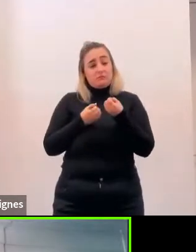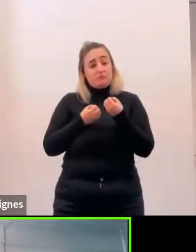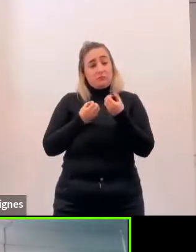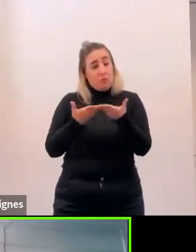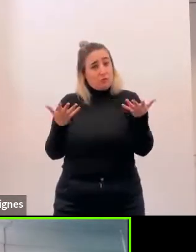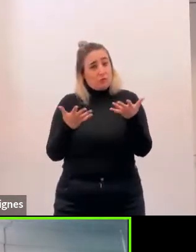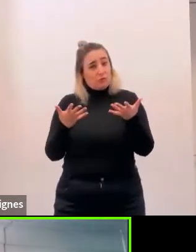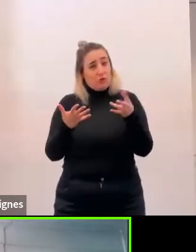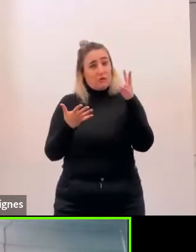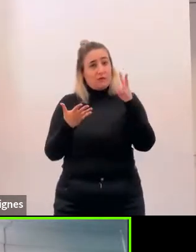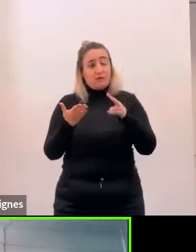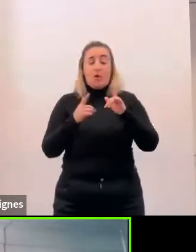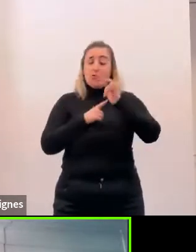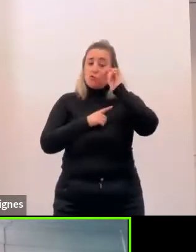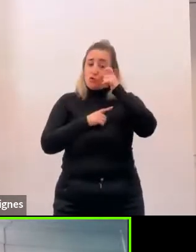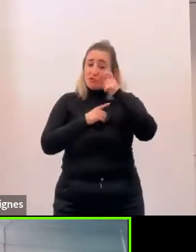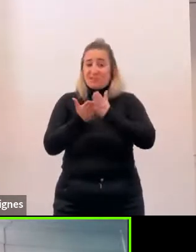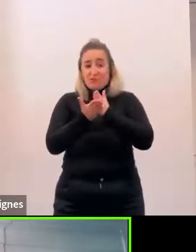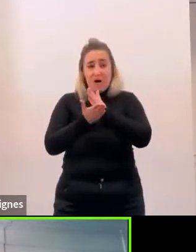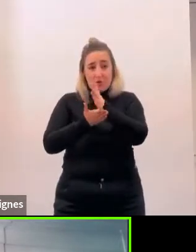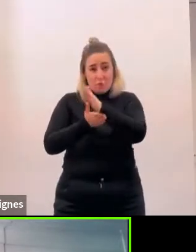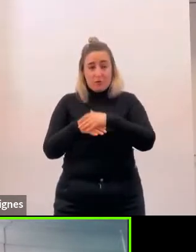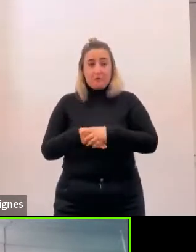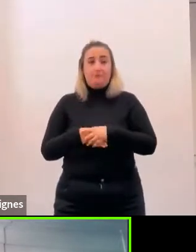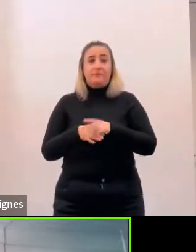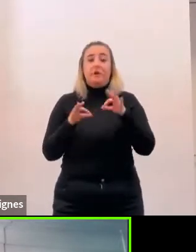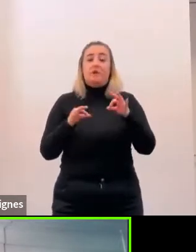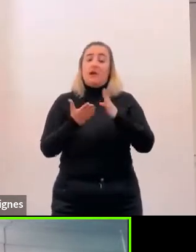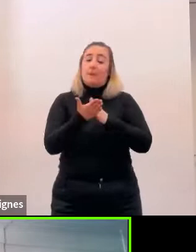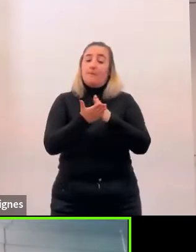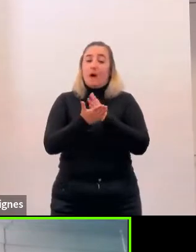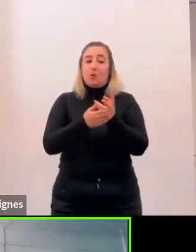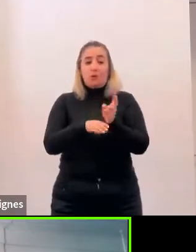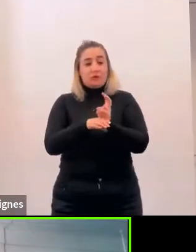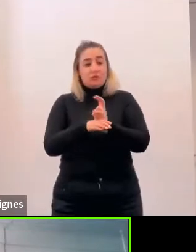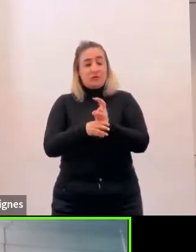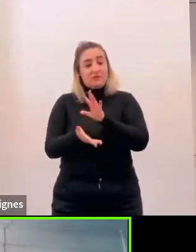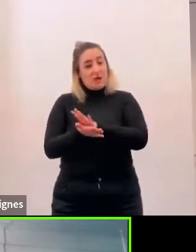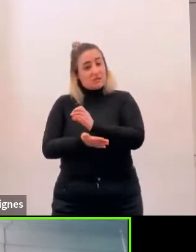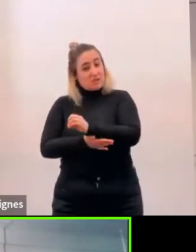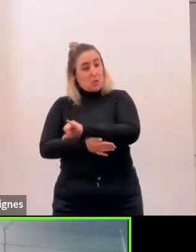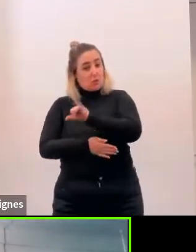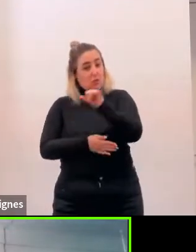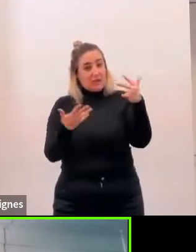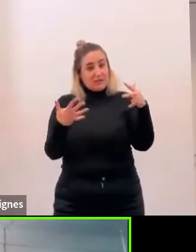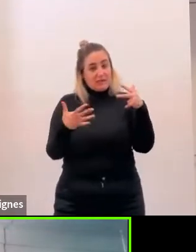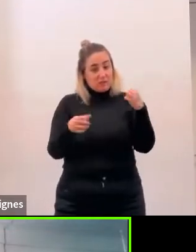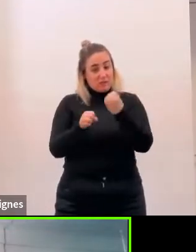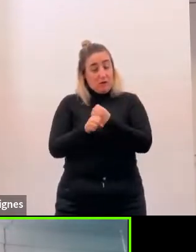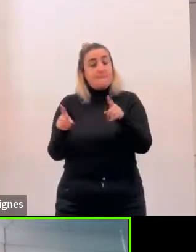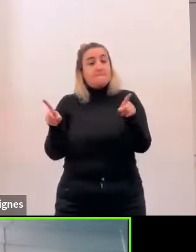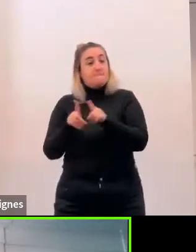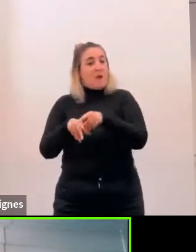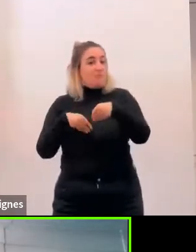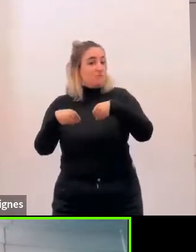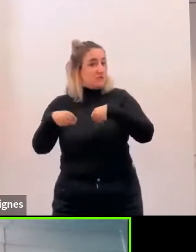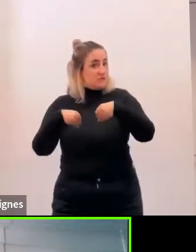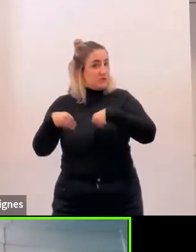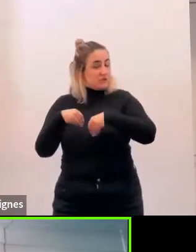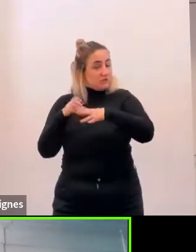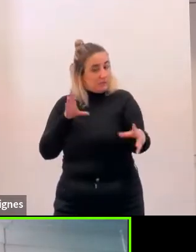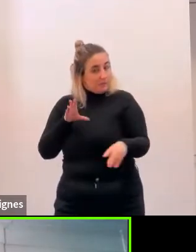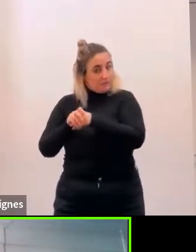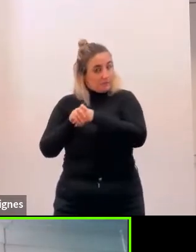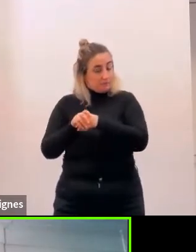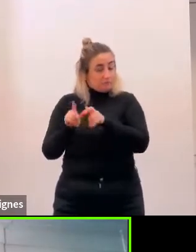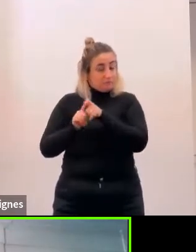parcours. Ainsi, l'intégration du parcours éducatif des 0-18 ans au sein d'une même direction traduit notre